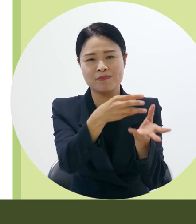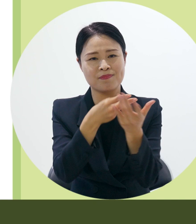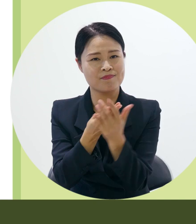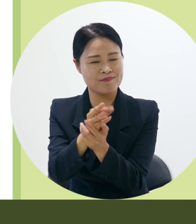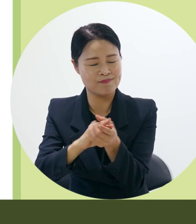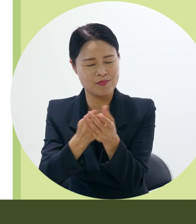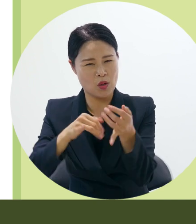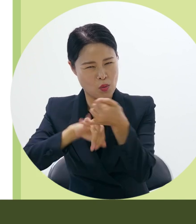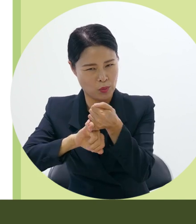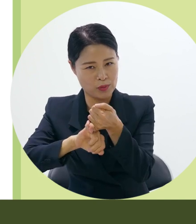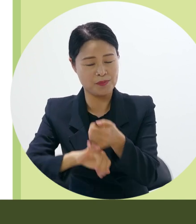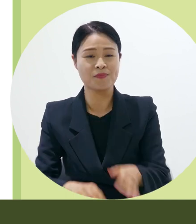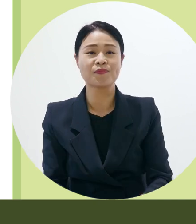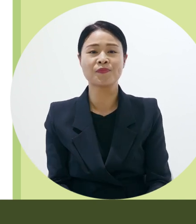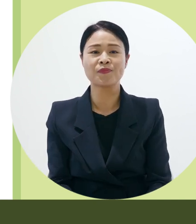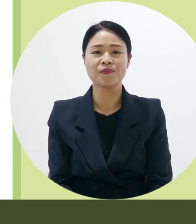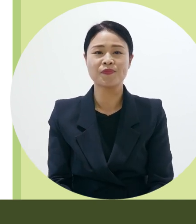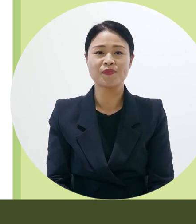씻습니다.